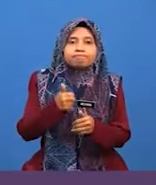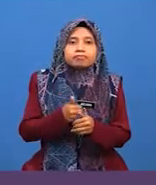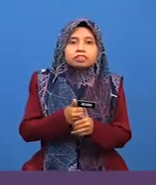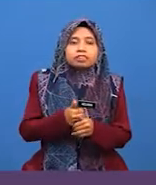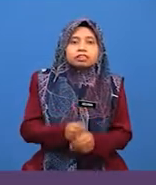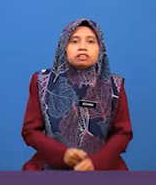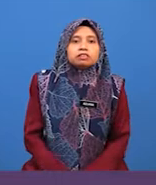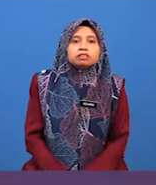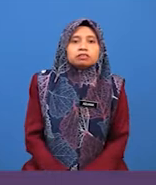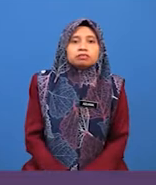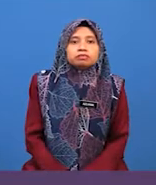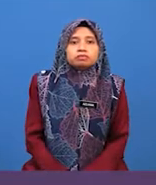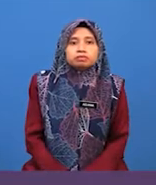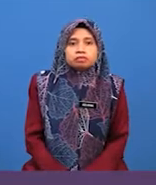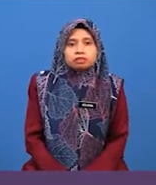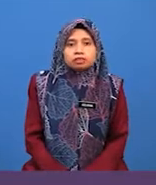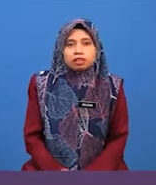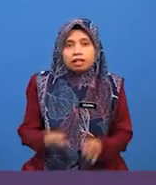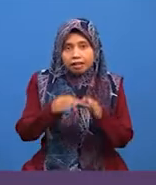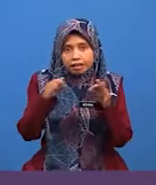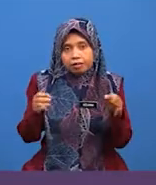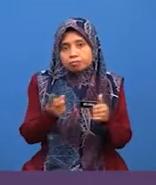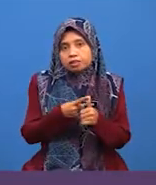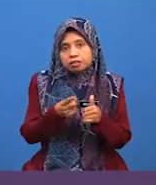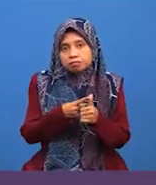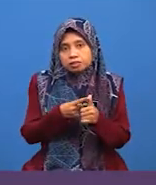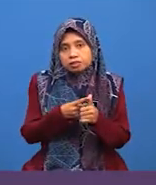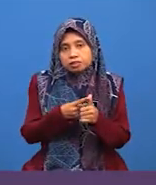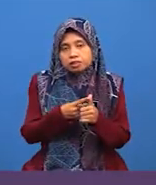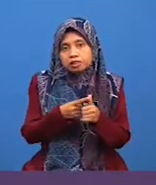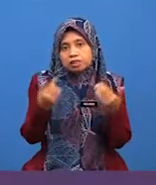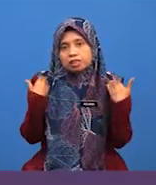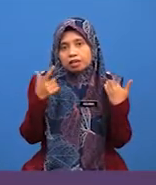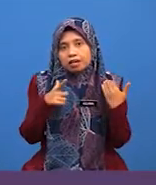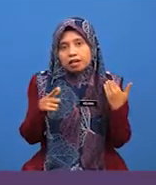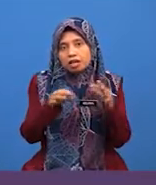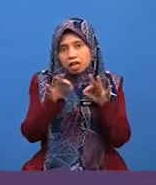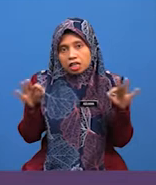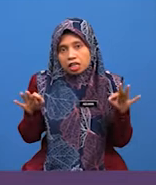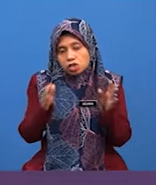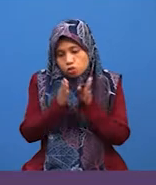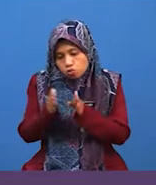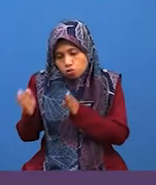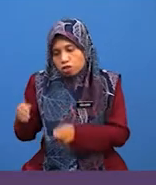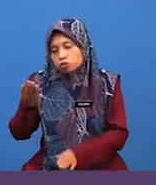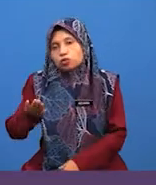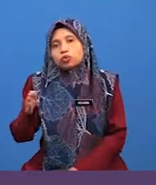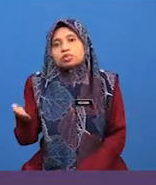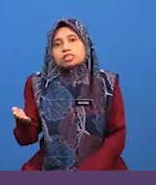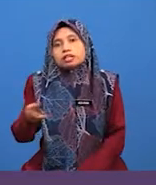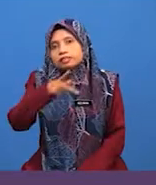Bagus, murid-murid. Ayat pertama merupakan ayat susunan